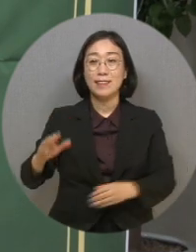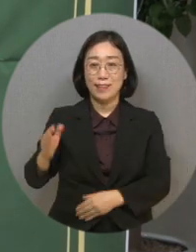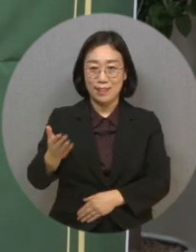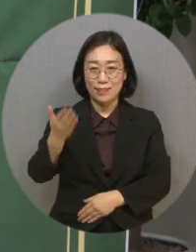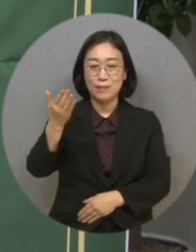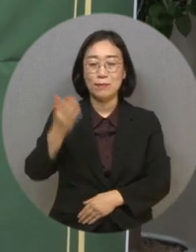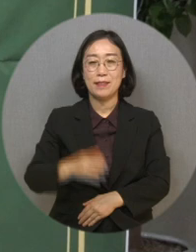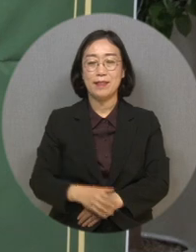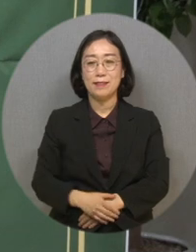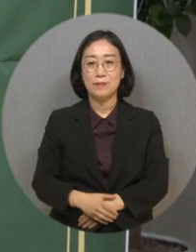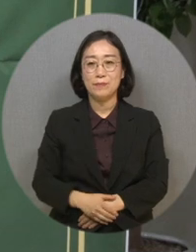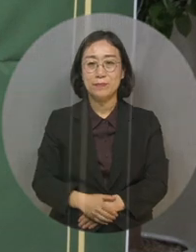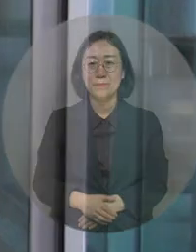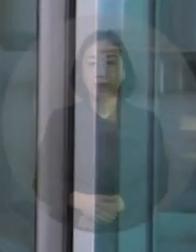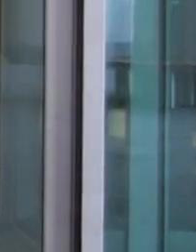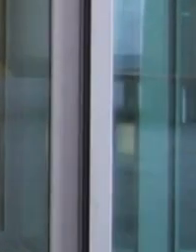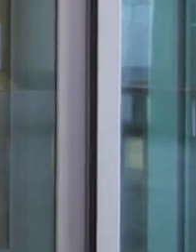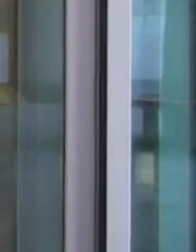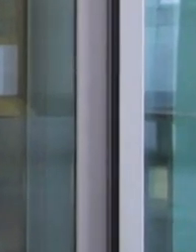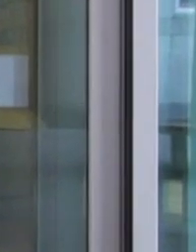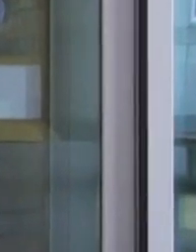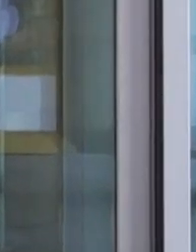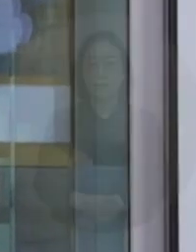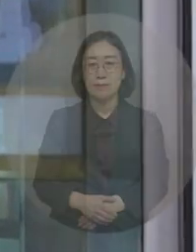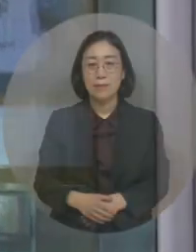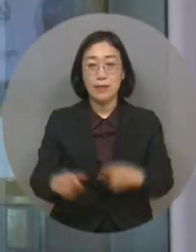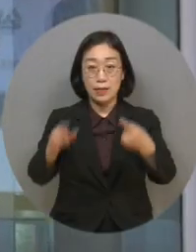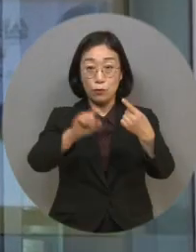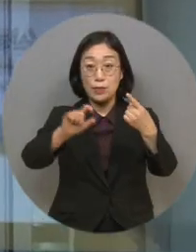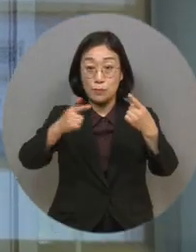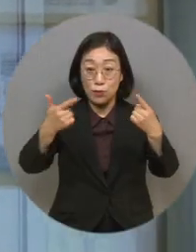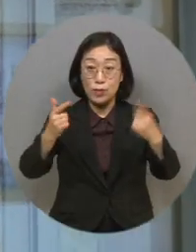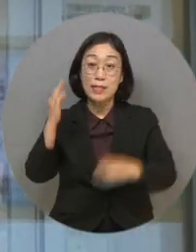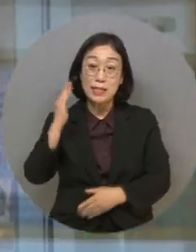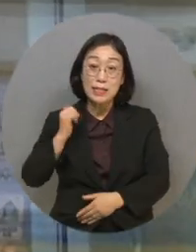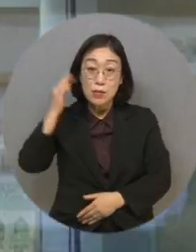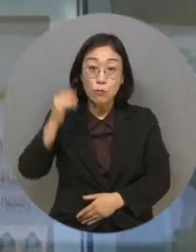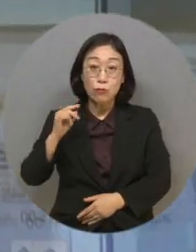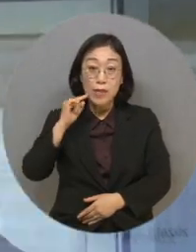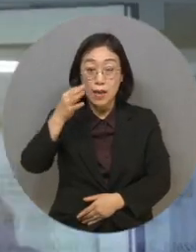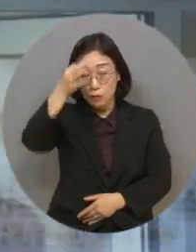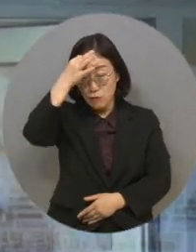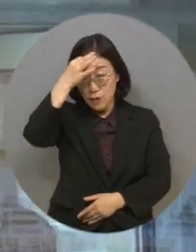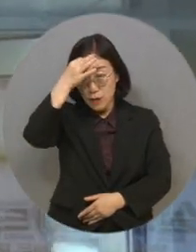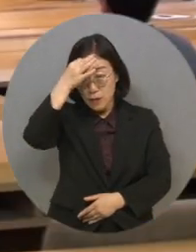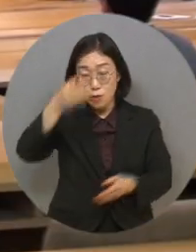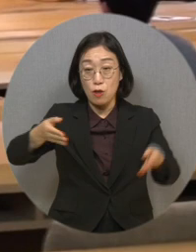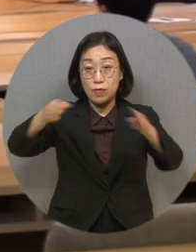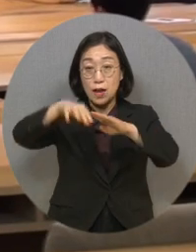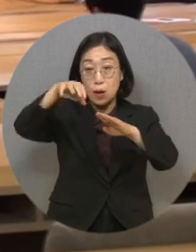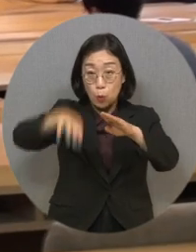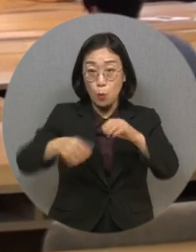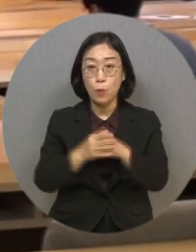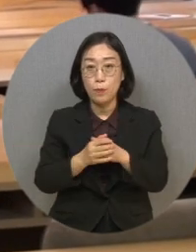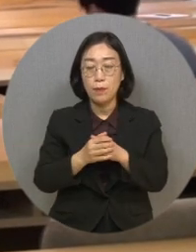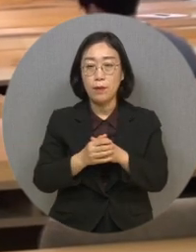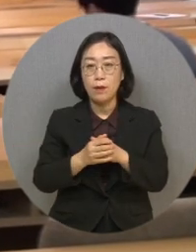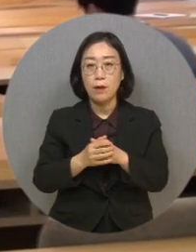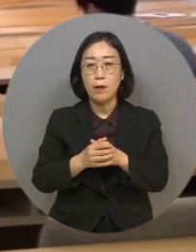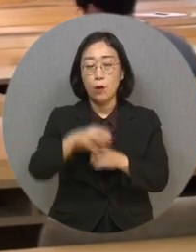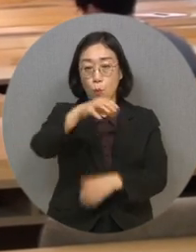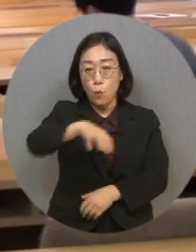경기방송 정선입니다. 지난 16일 의정부 예술의 전당 국제회의실에서 의정부시 관내 세